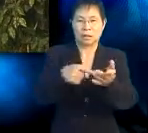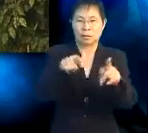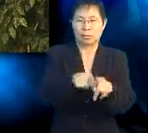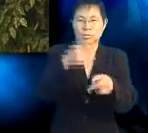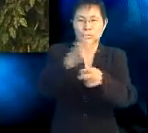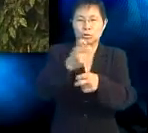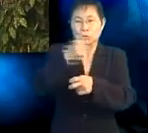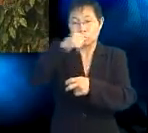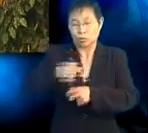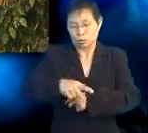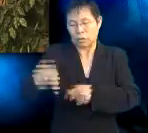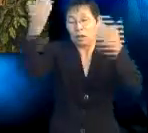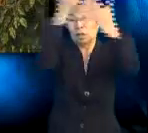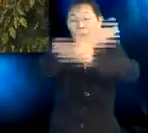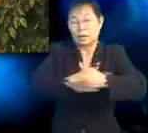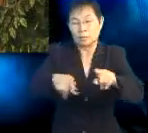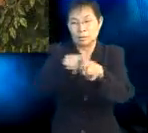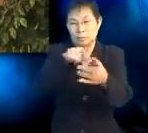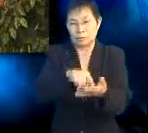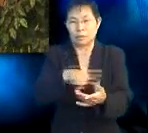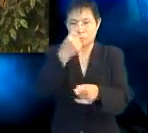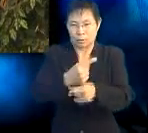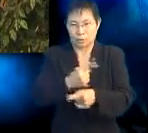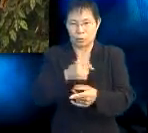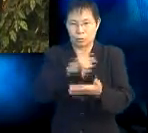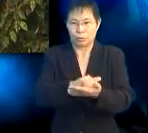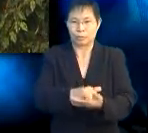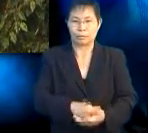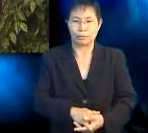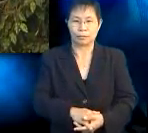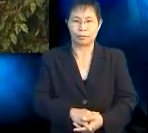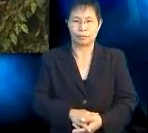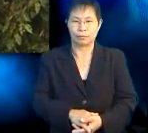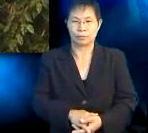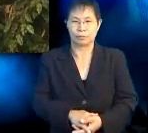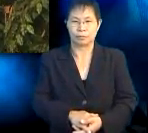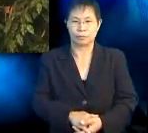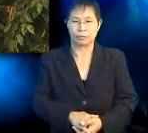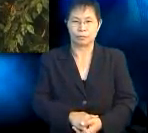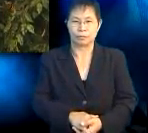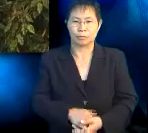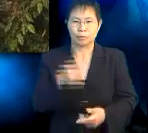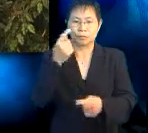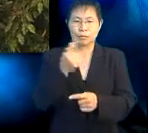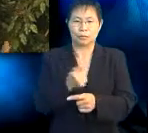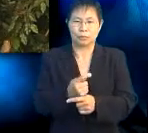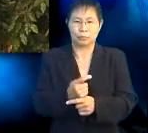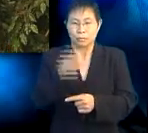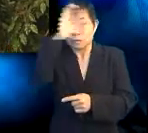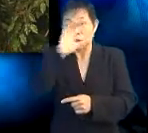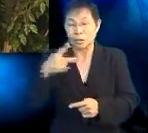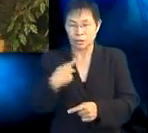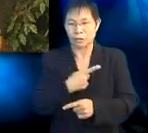susah untuk kita berjalan dalam keadaan gelap macam ni. Betul tu. Kejap jatuh, tentu masih mencari kita lagi.